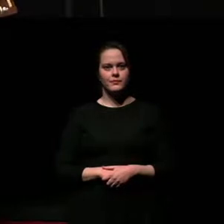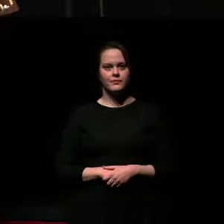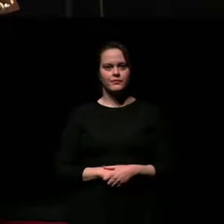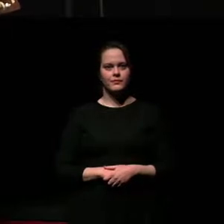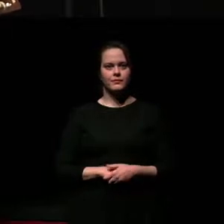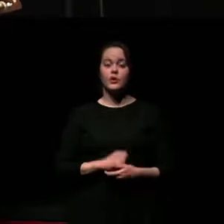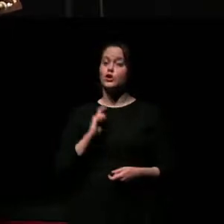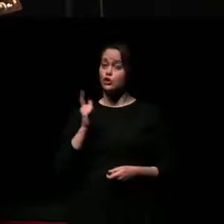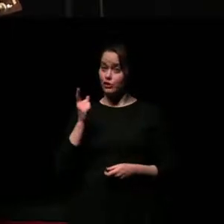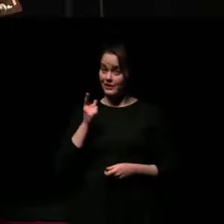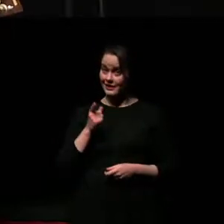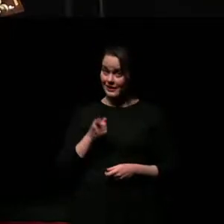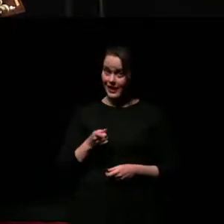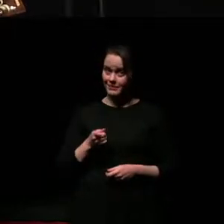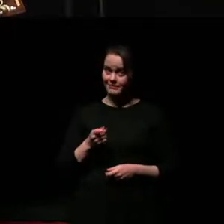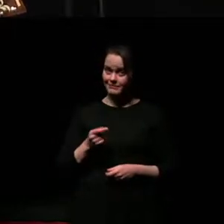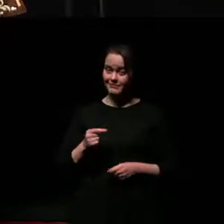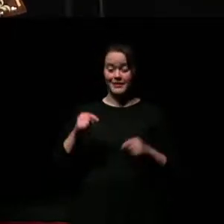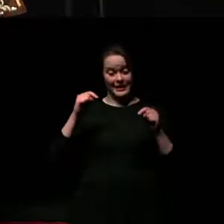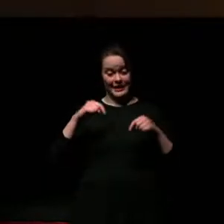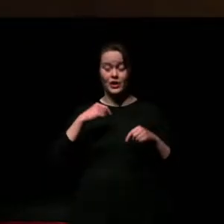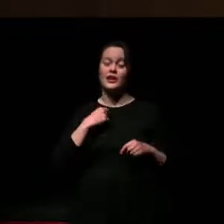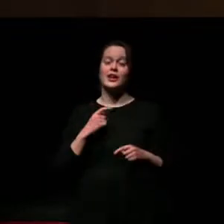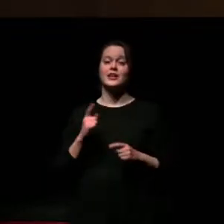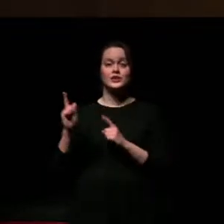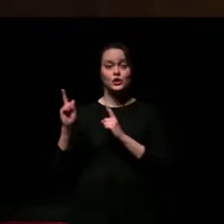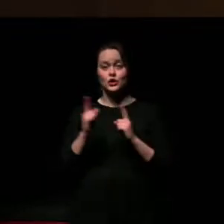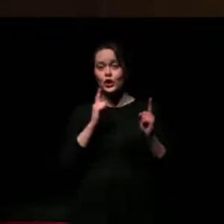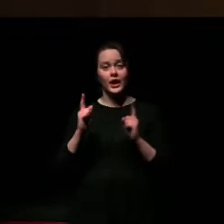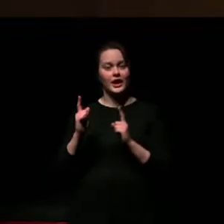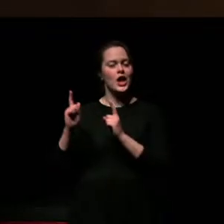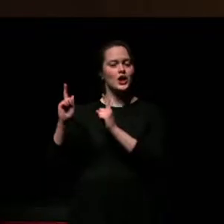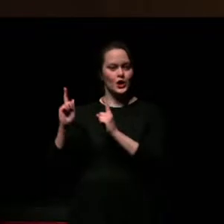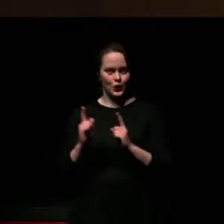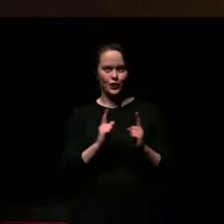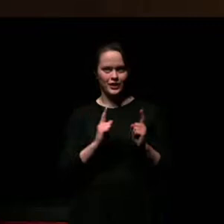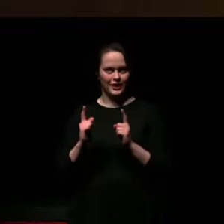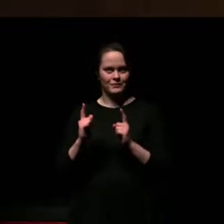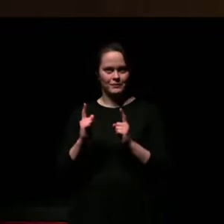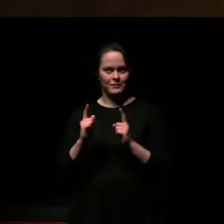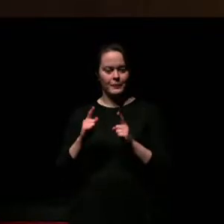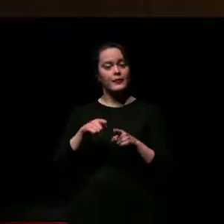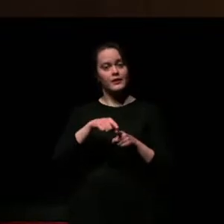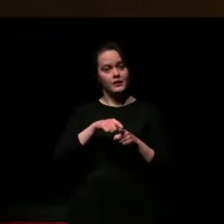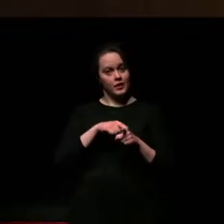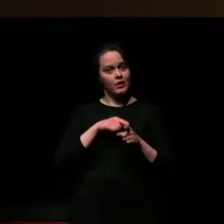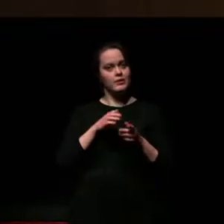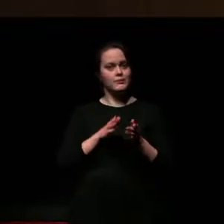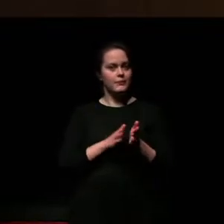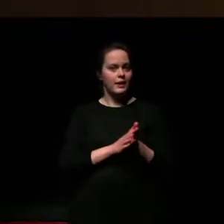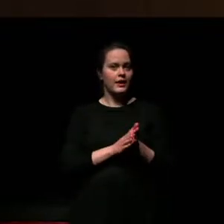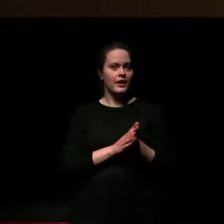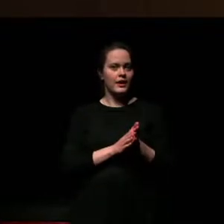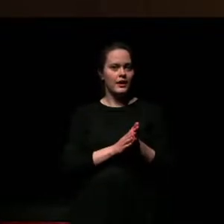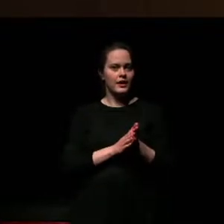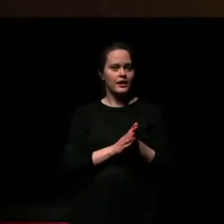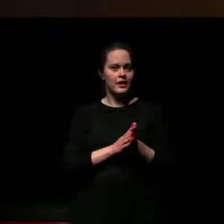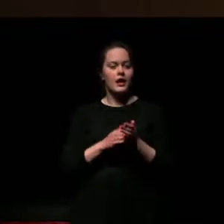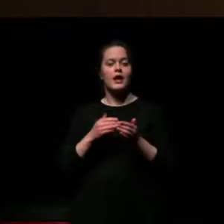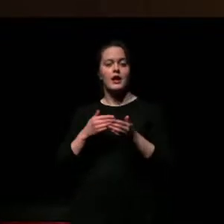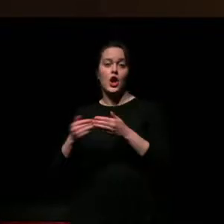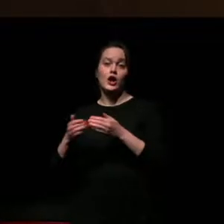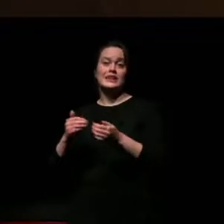skal jeg nå synge litt for dere og joik. Og jeg tenkte å starte med en egenkomponert låt